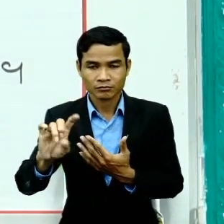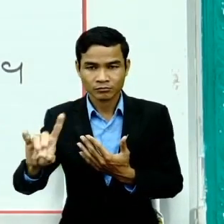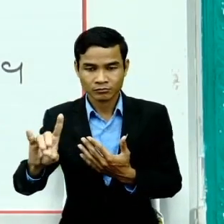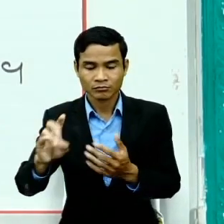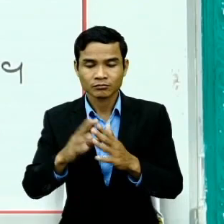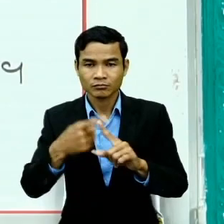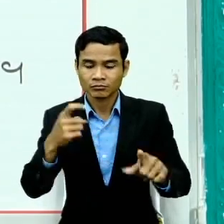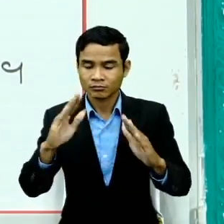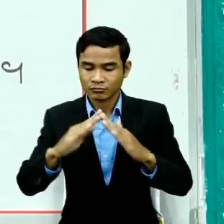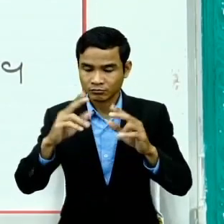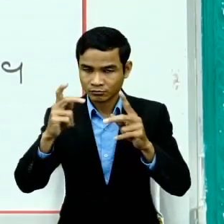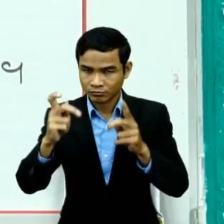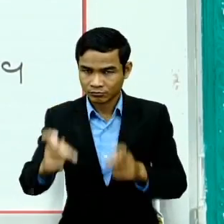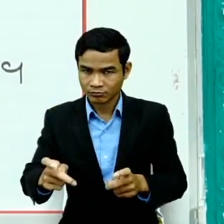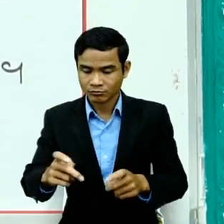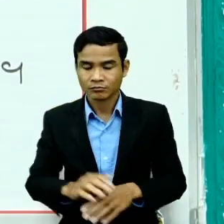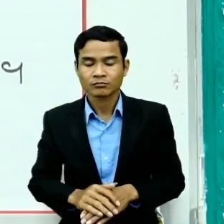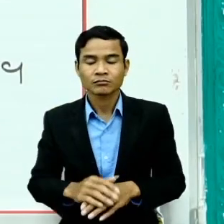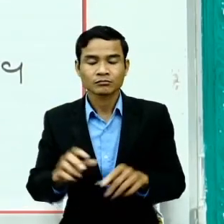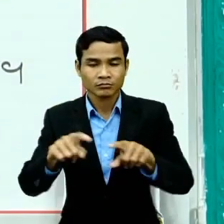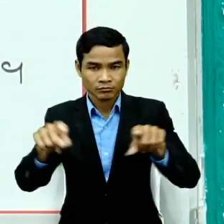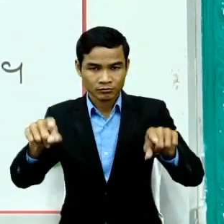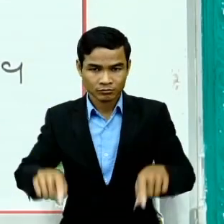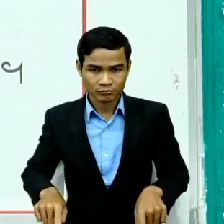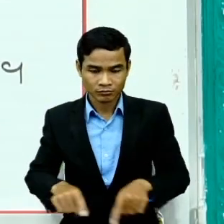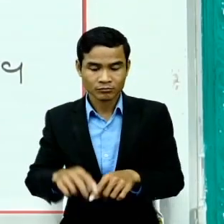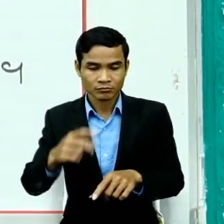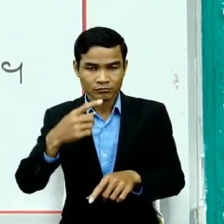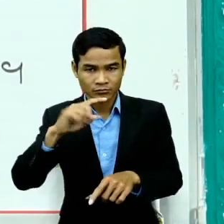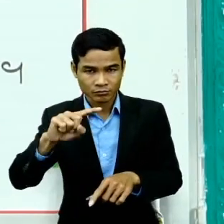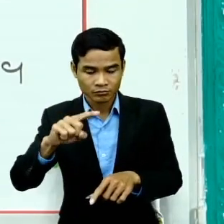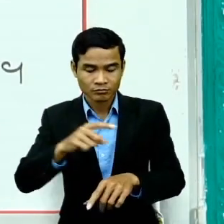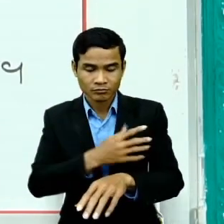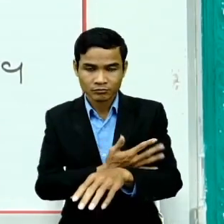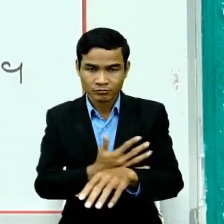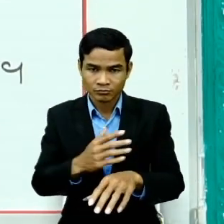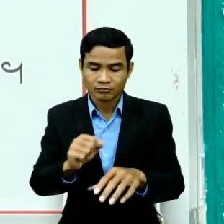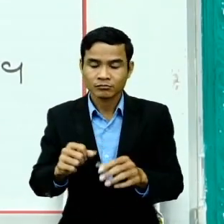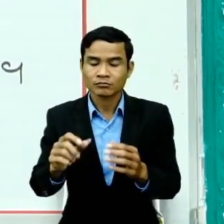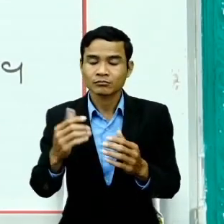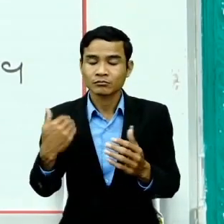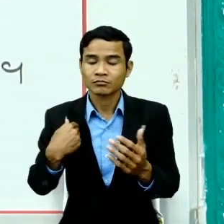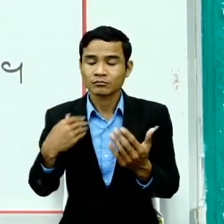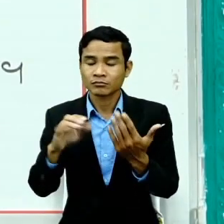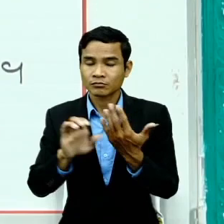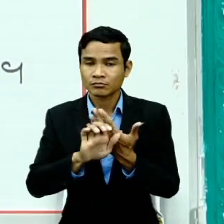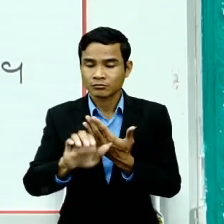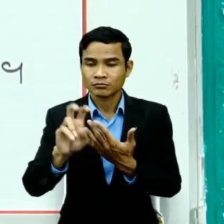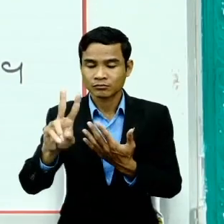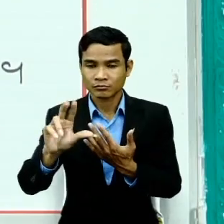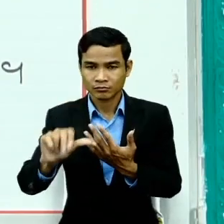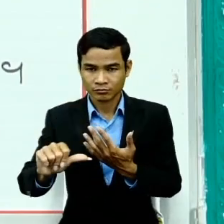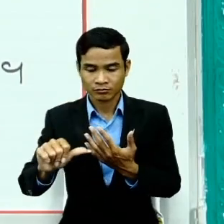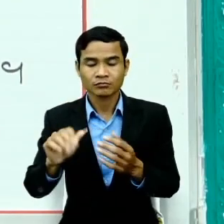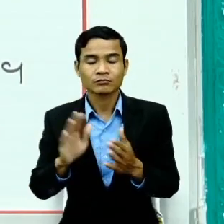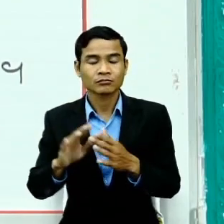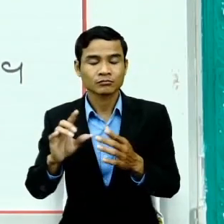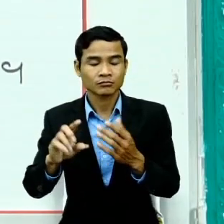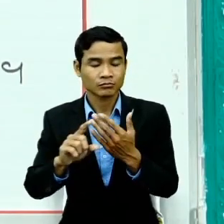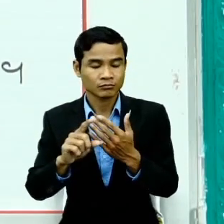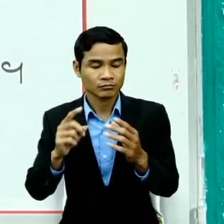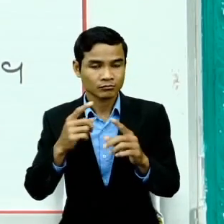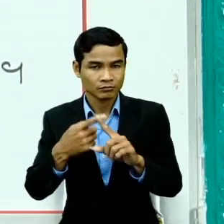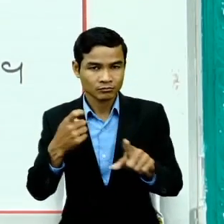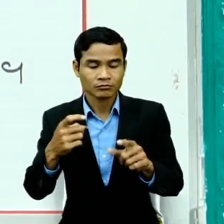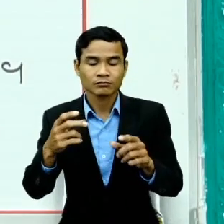quạt chầm cà bốt miên chầm ngái pi rồi mái pi chầm cà